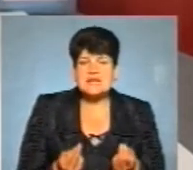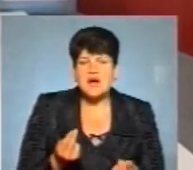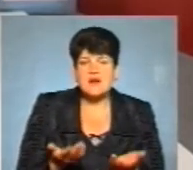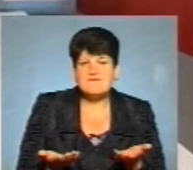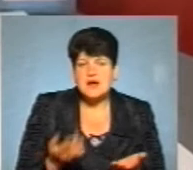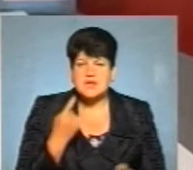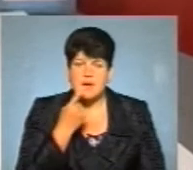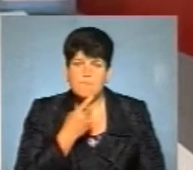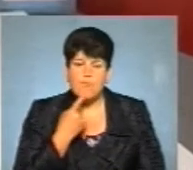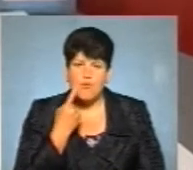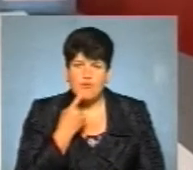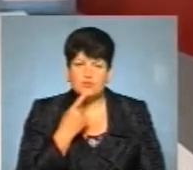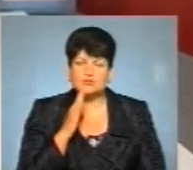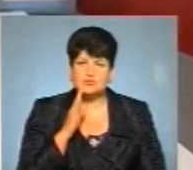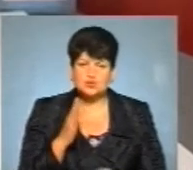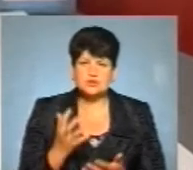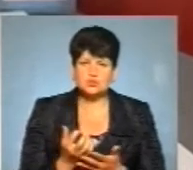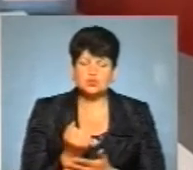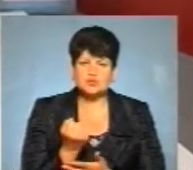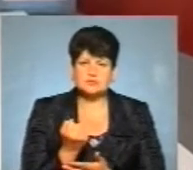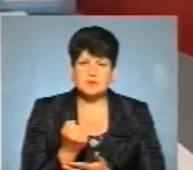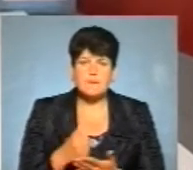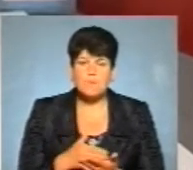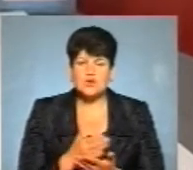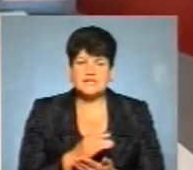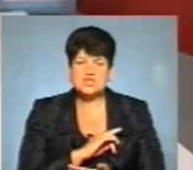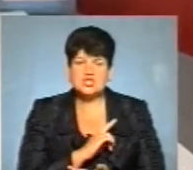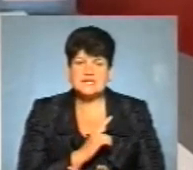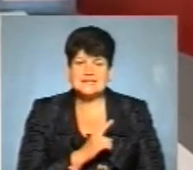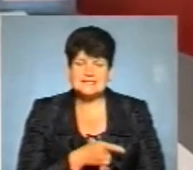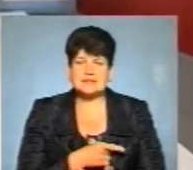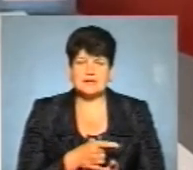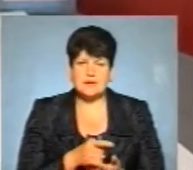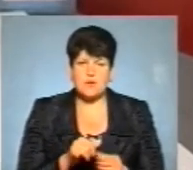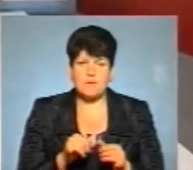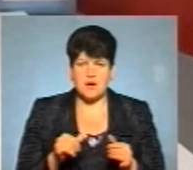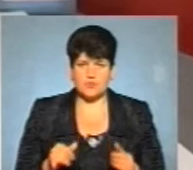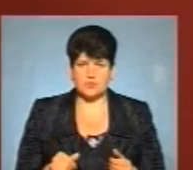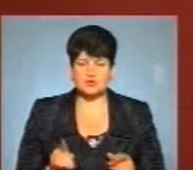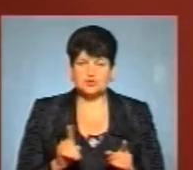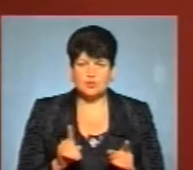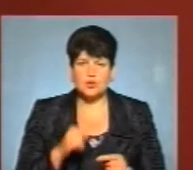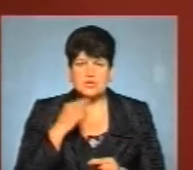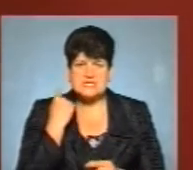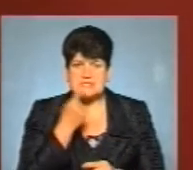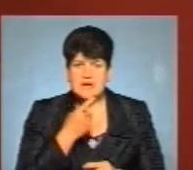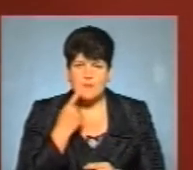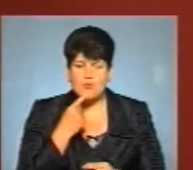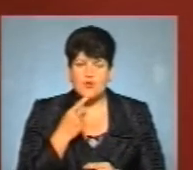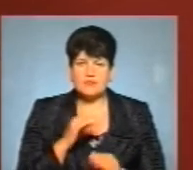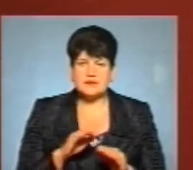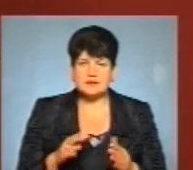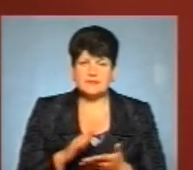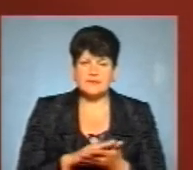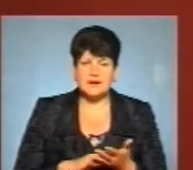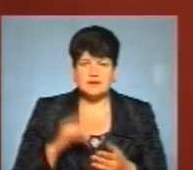сказали, мовою, приведе до успіху політичні сили, які пропагують, щоб російська мова, все ж таки діти далі